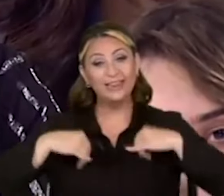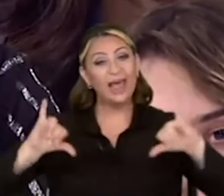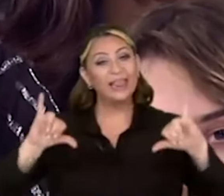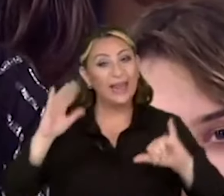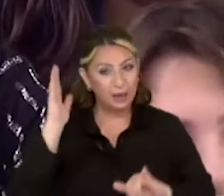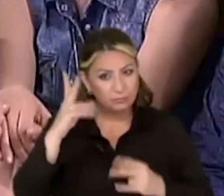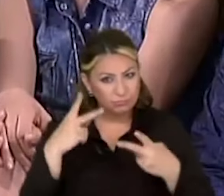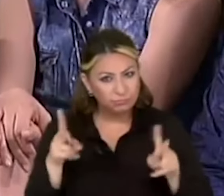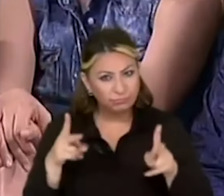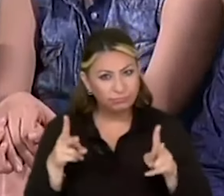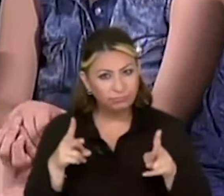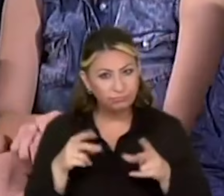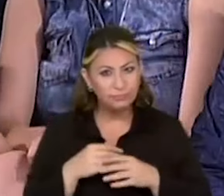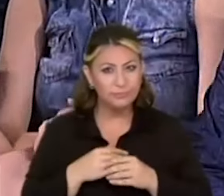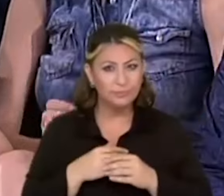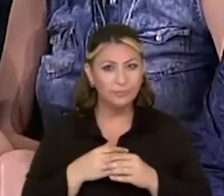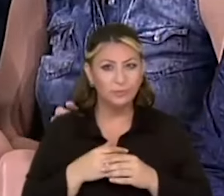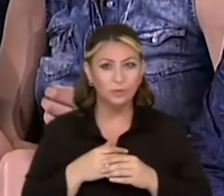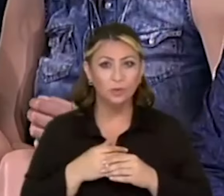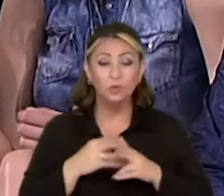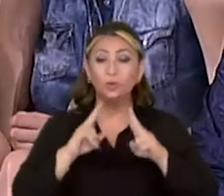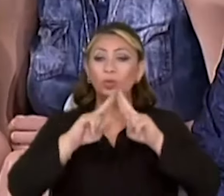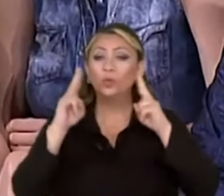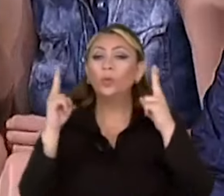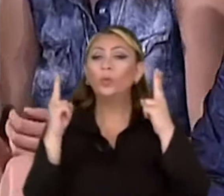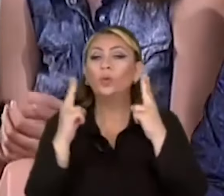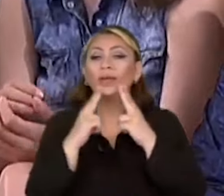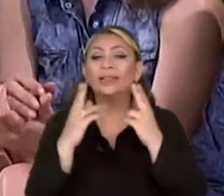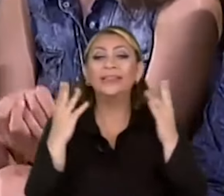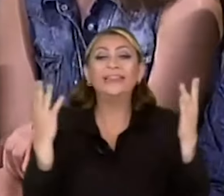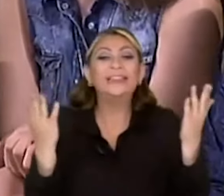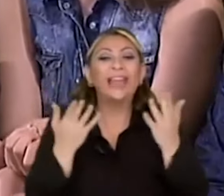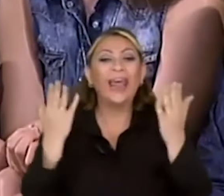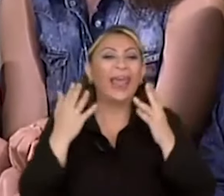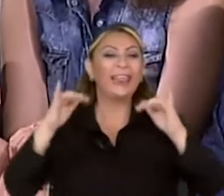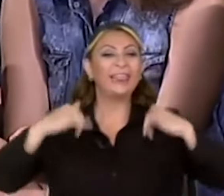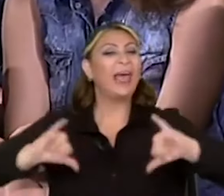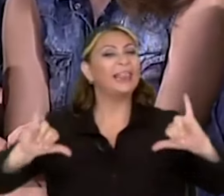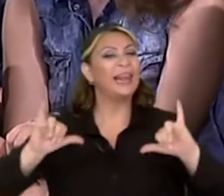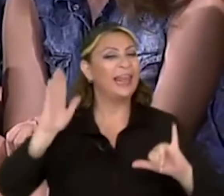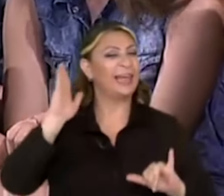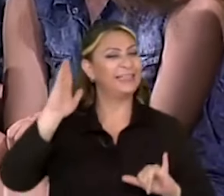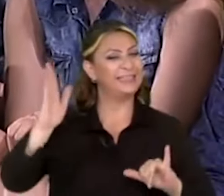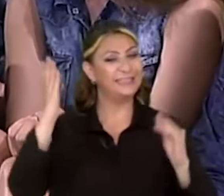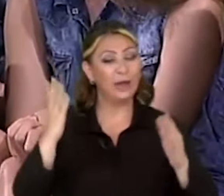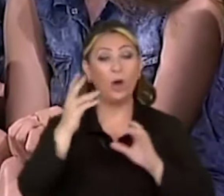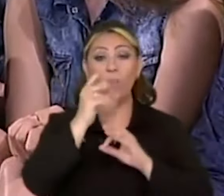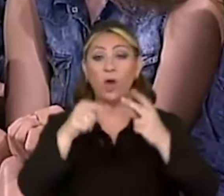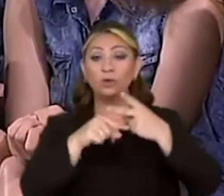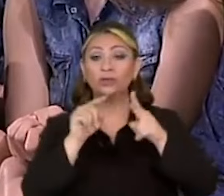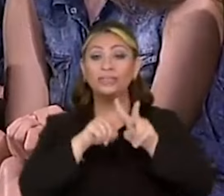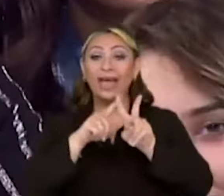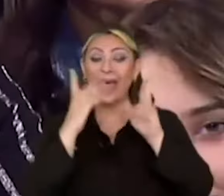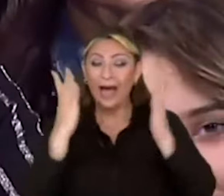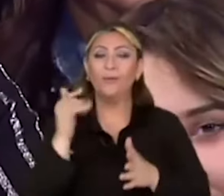mi? Tatil mi? Evet. Ne çıkılıyor? Dünyanın ya nereye tatile gitsek Özkan ah